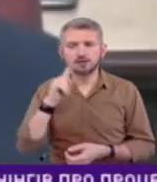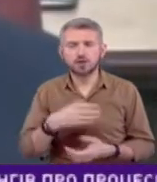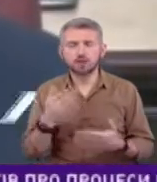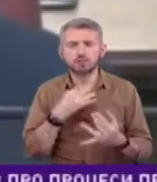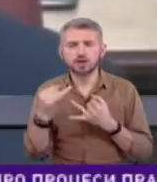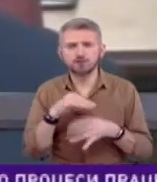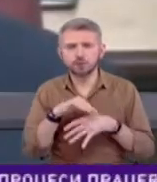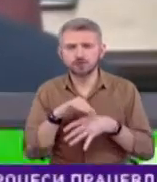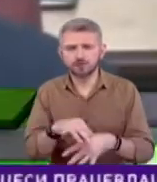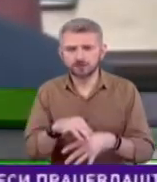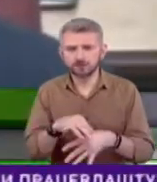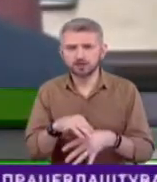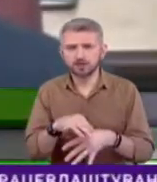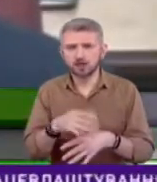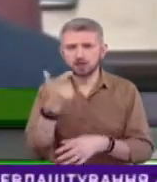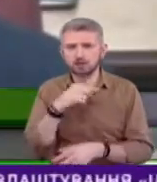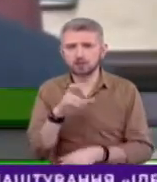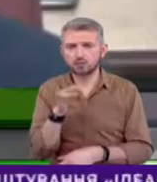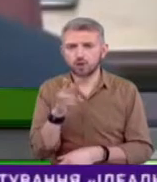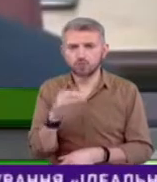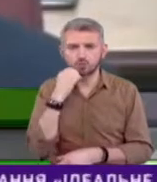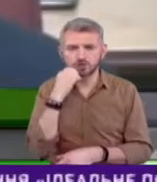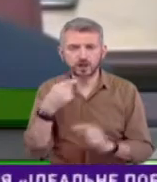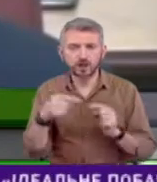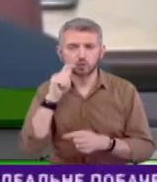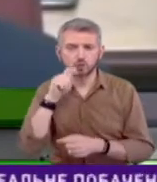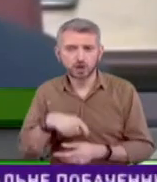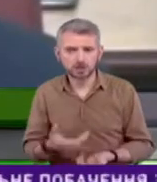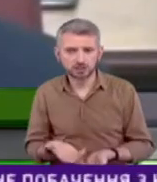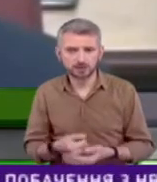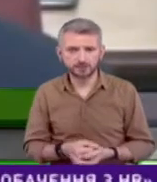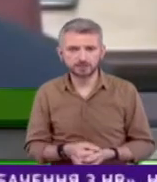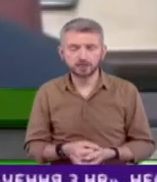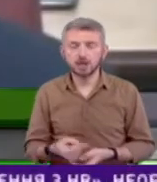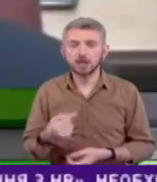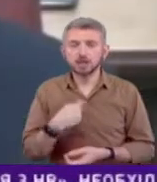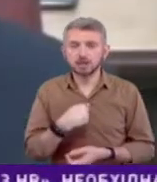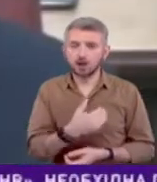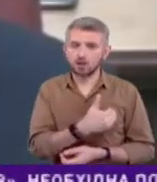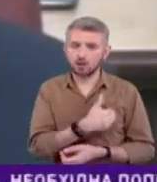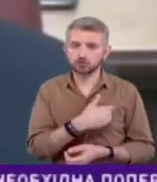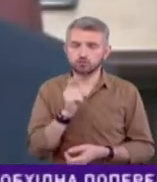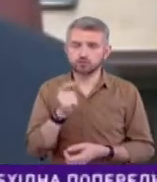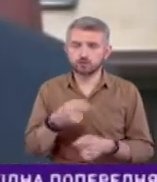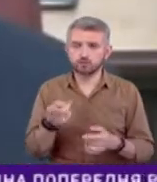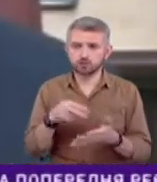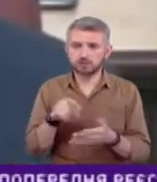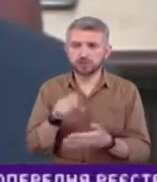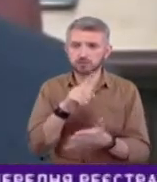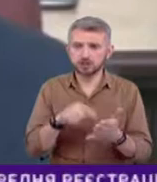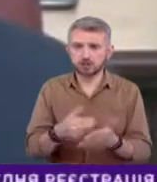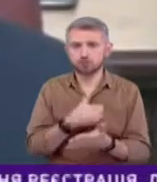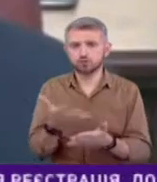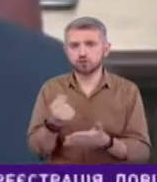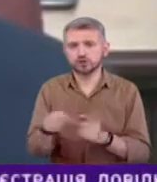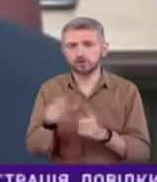переговори вів пан Бойко в Москві. Антиукраїнські. Я хочу поставити це питання і отримати на ньому відповідь.